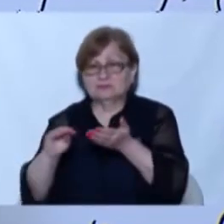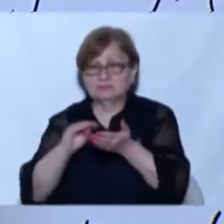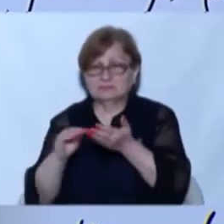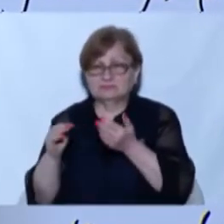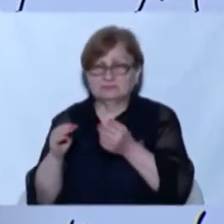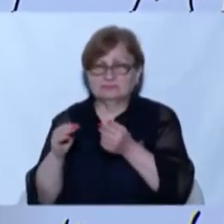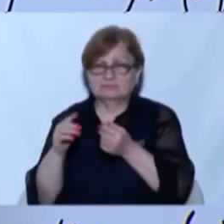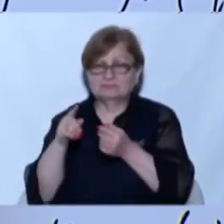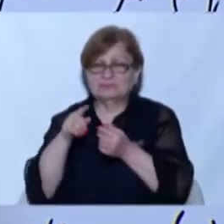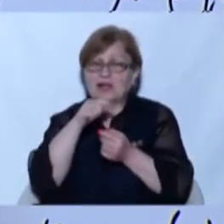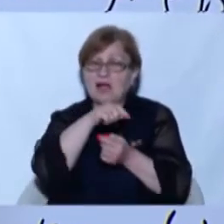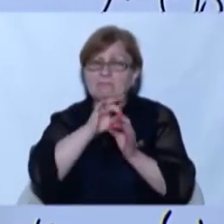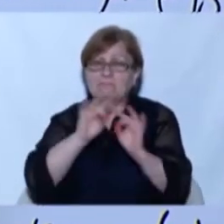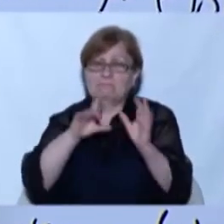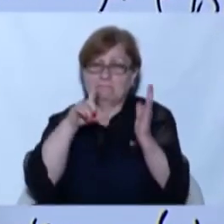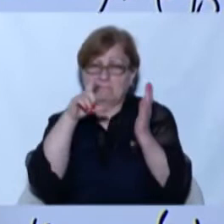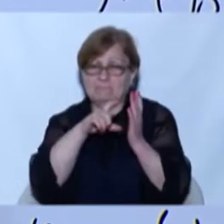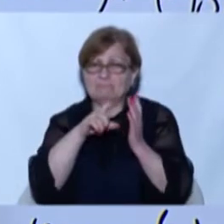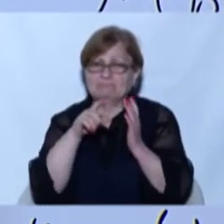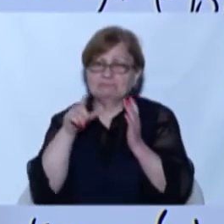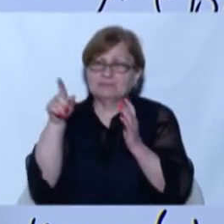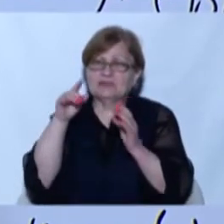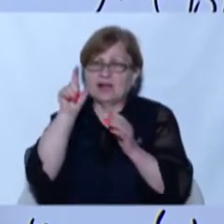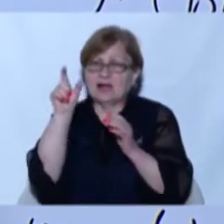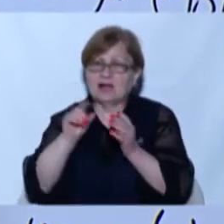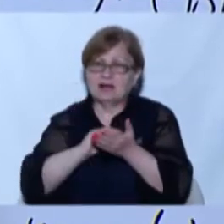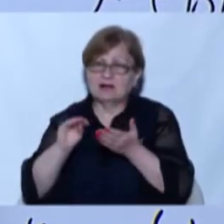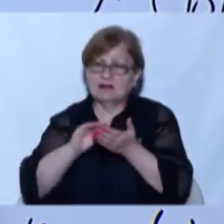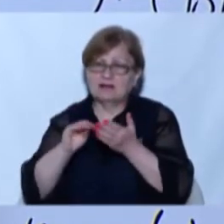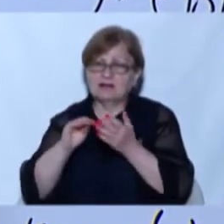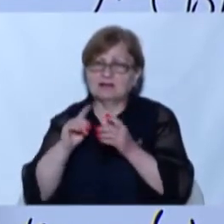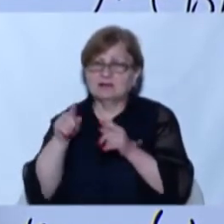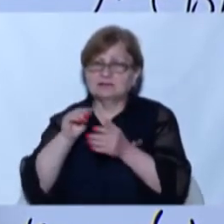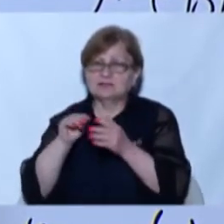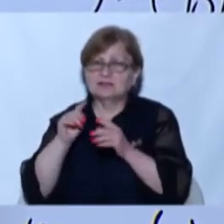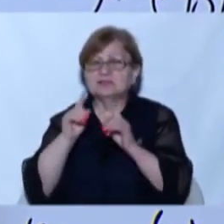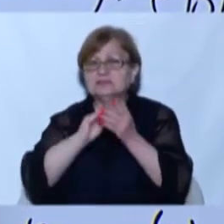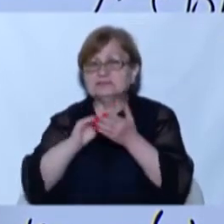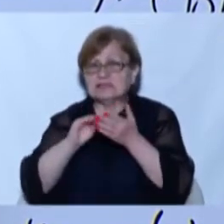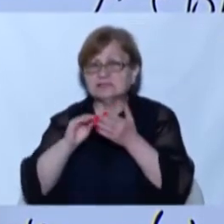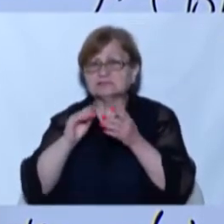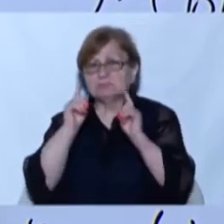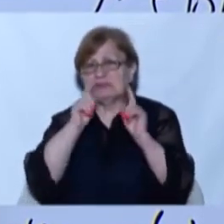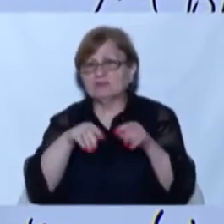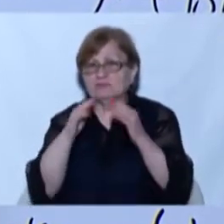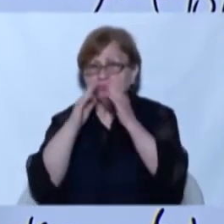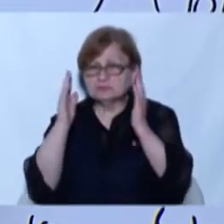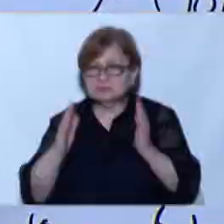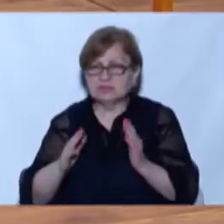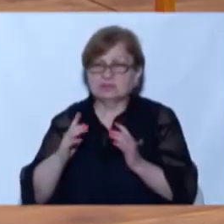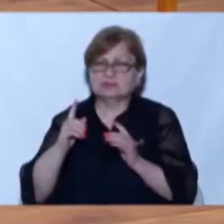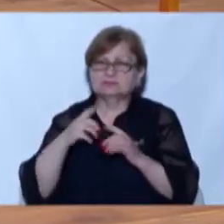ამ ეპიზოდში ავტორი საუბრობს მიტოვებული სახლების სევდასა და დარდზე, მარტო